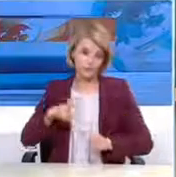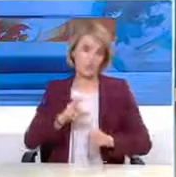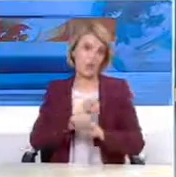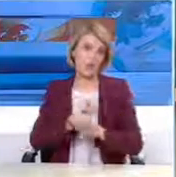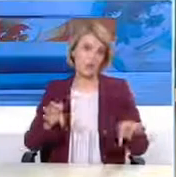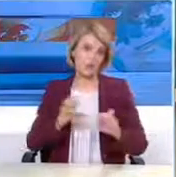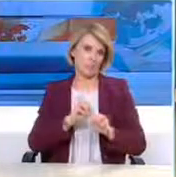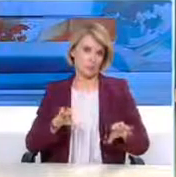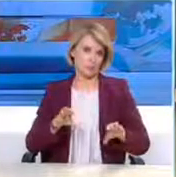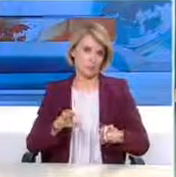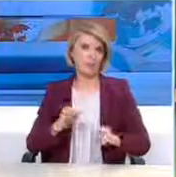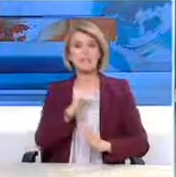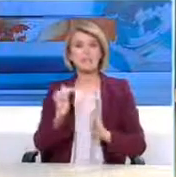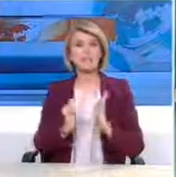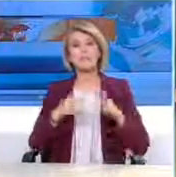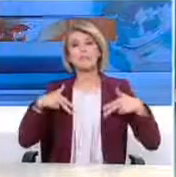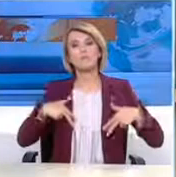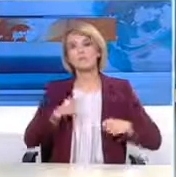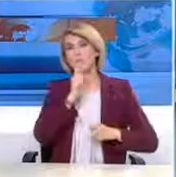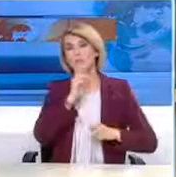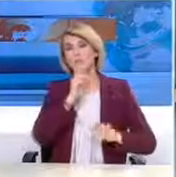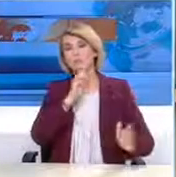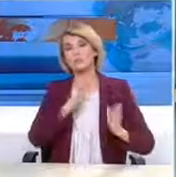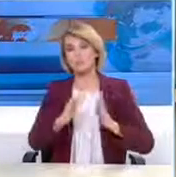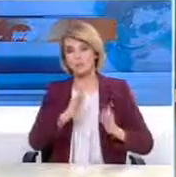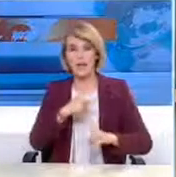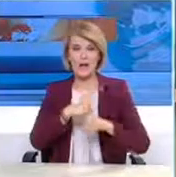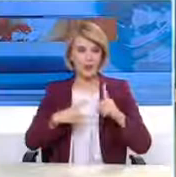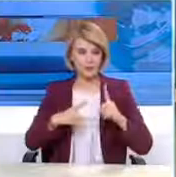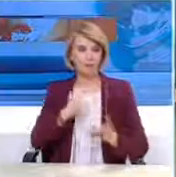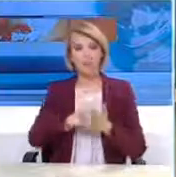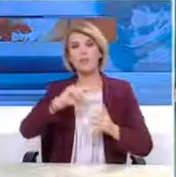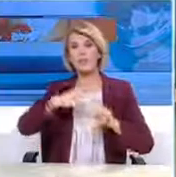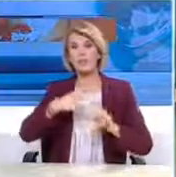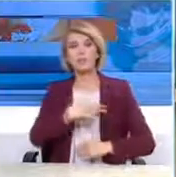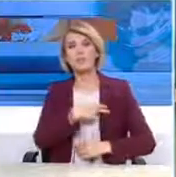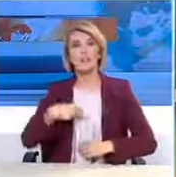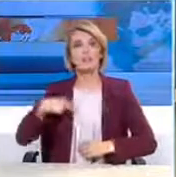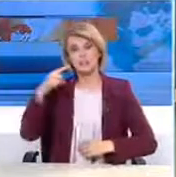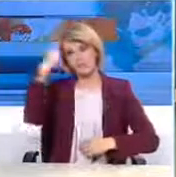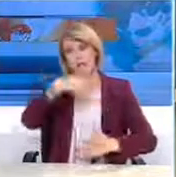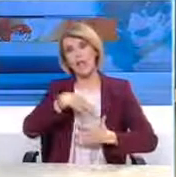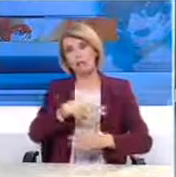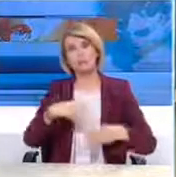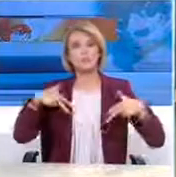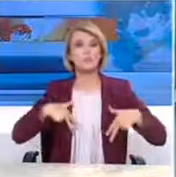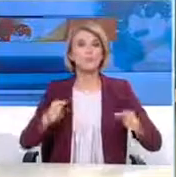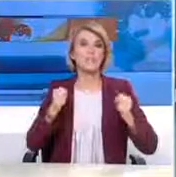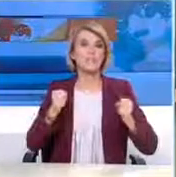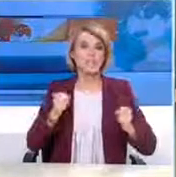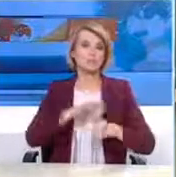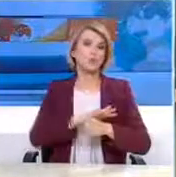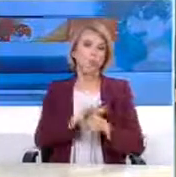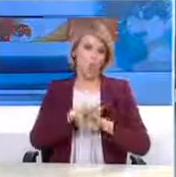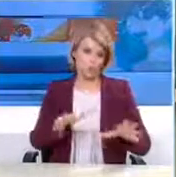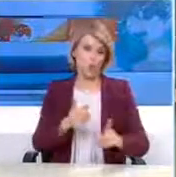Ενημέρωση από τον Υφυπουργό Πολιτικής Προστασίας και Διαχείρισης Κρίσεων Νίκο Χαρδαλιά και τον εκπρόσωπο του Υπουργείου Υγείας για τον νέο κορονοϊό, καθηγητή